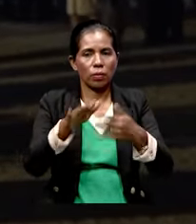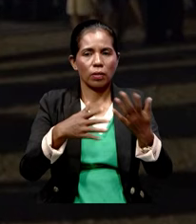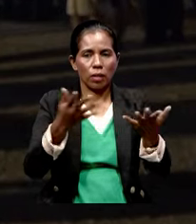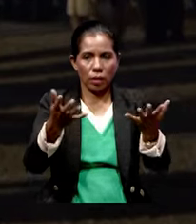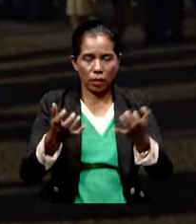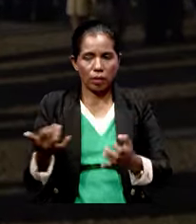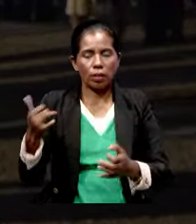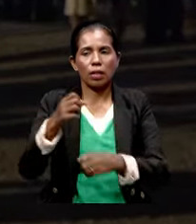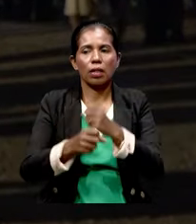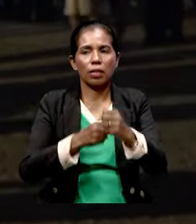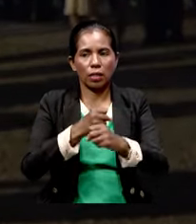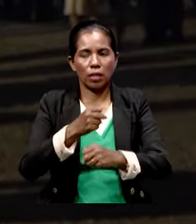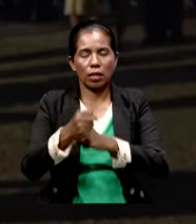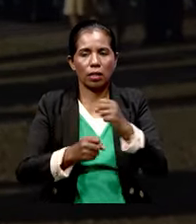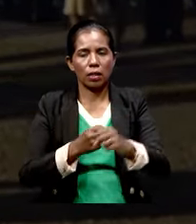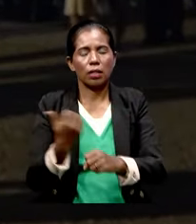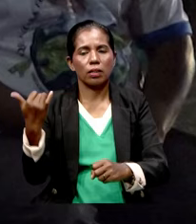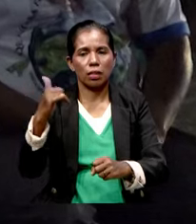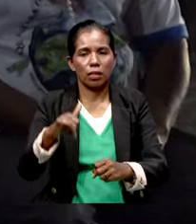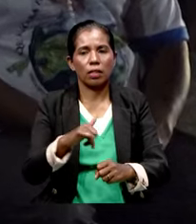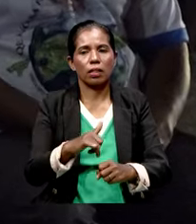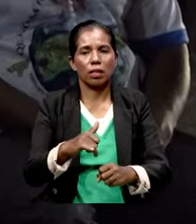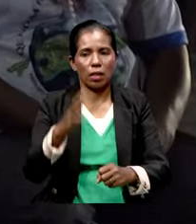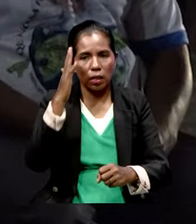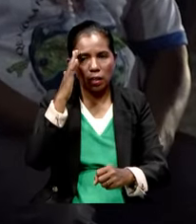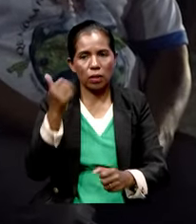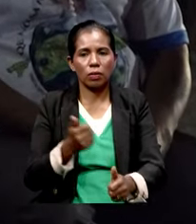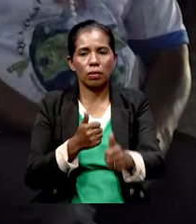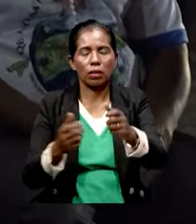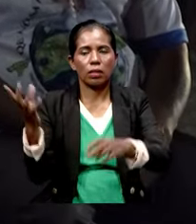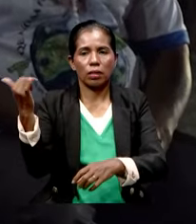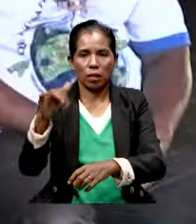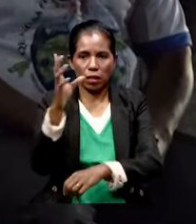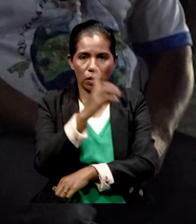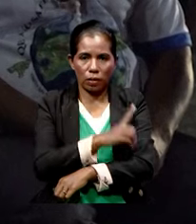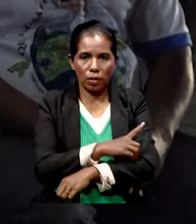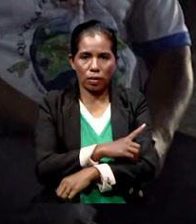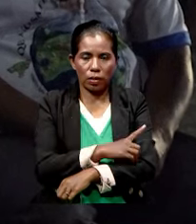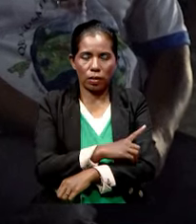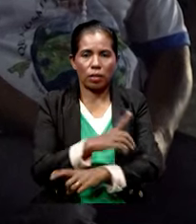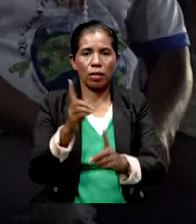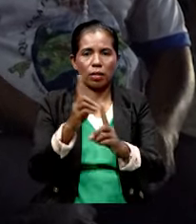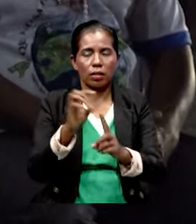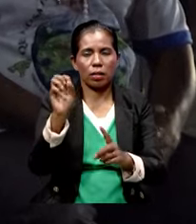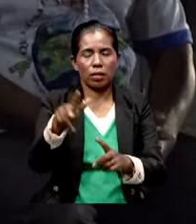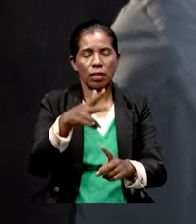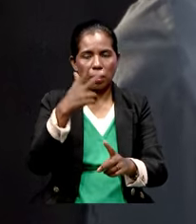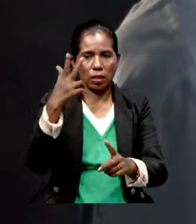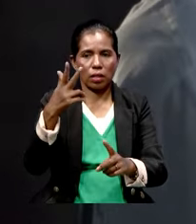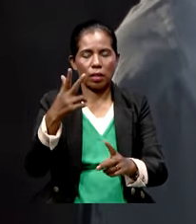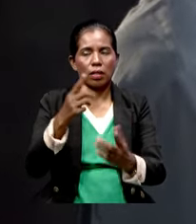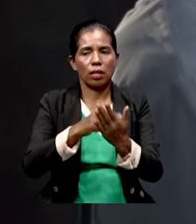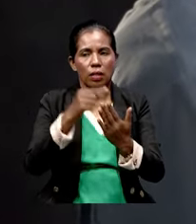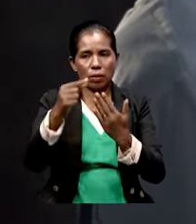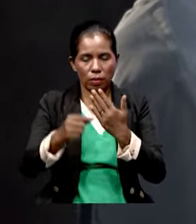katak sira tinantina sira sempre hatene tuir sene lorong ne bema monu yal de 13 San